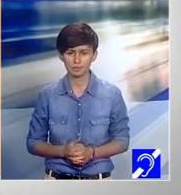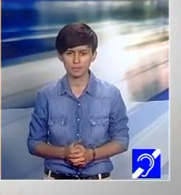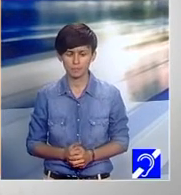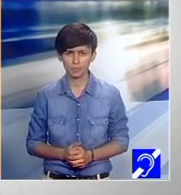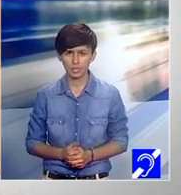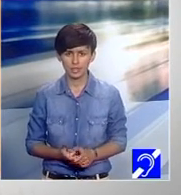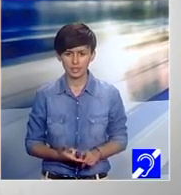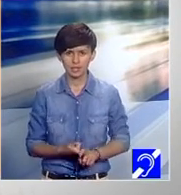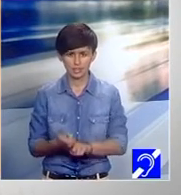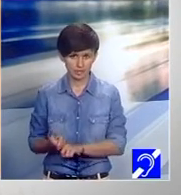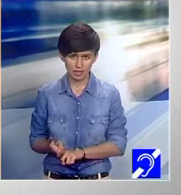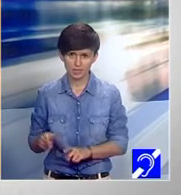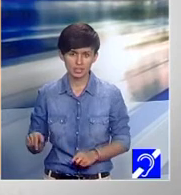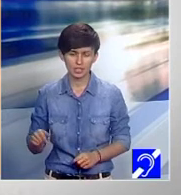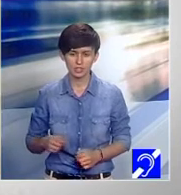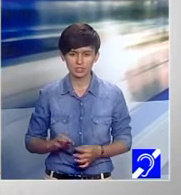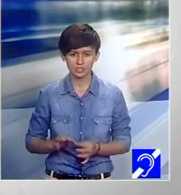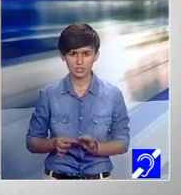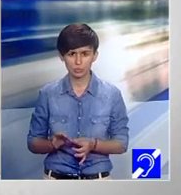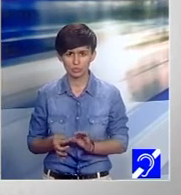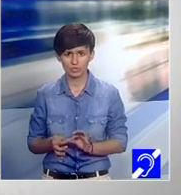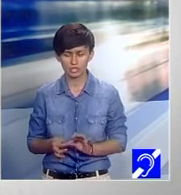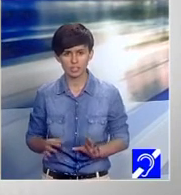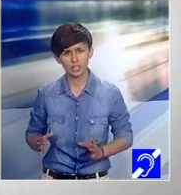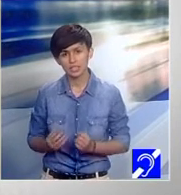Apropo de acest cuvânt, scapă screeningului.